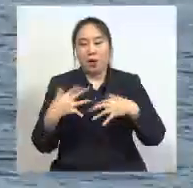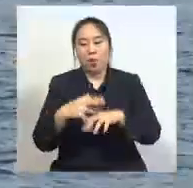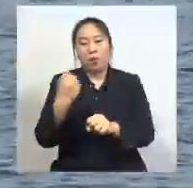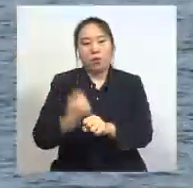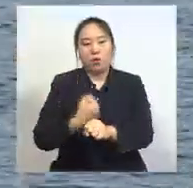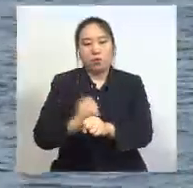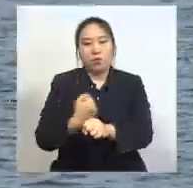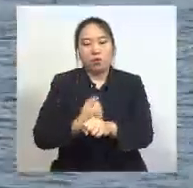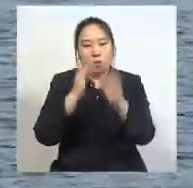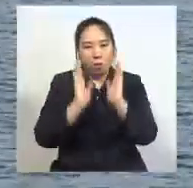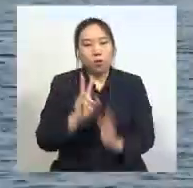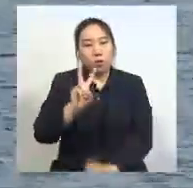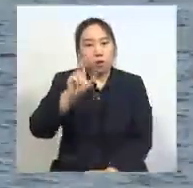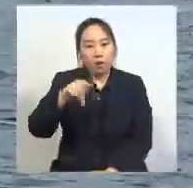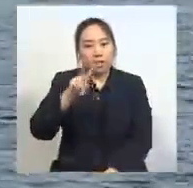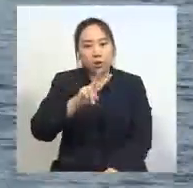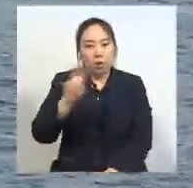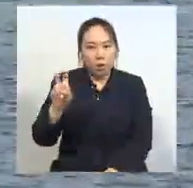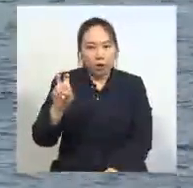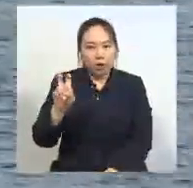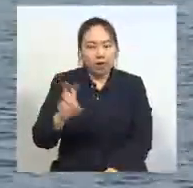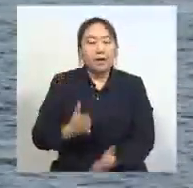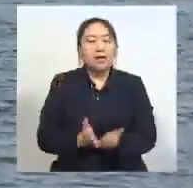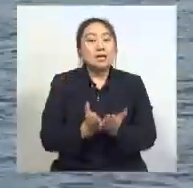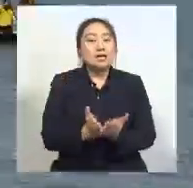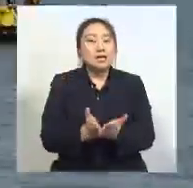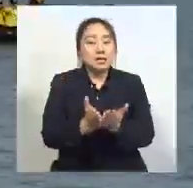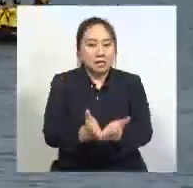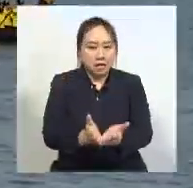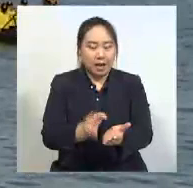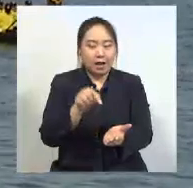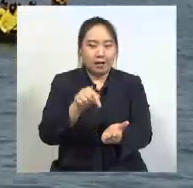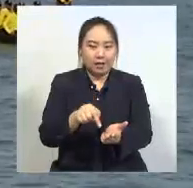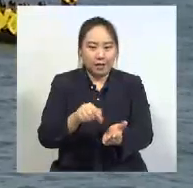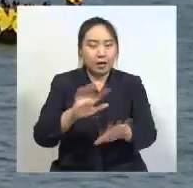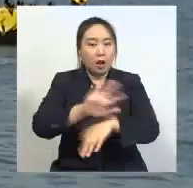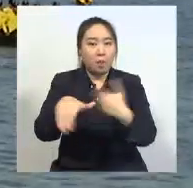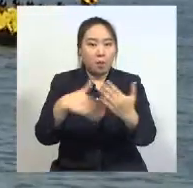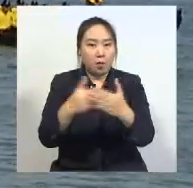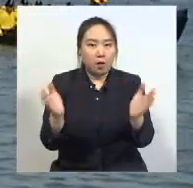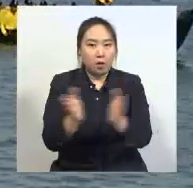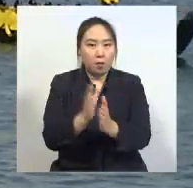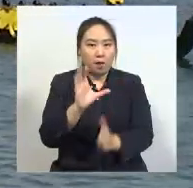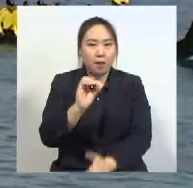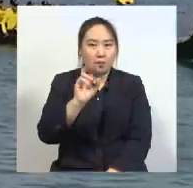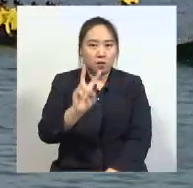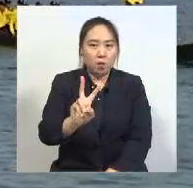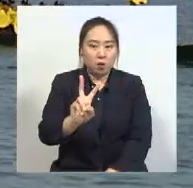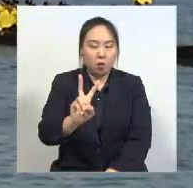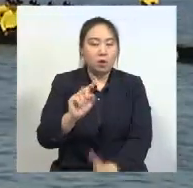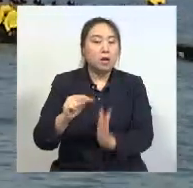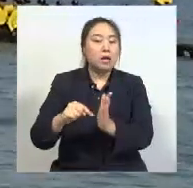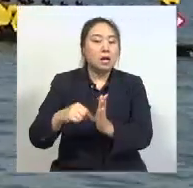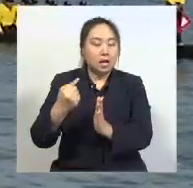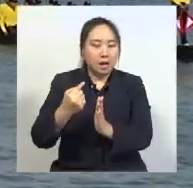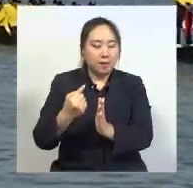บวนจำนวน 2,200 นายใช้เรือพระที่นั่งและพระราชพิธีรวมทั้งสิ้น52ลำเริ่มตั้